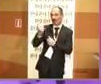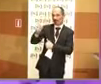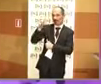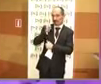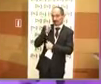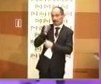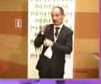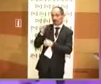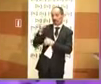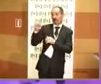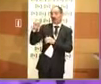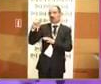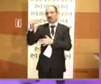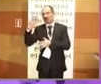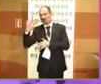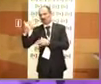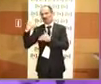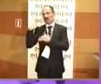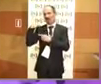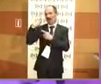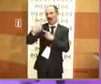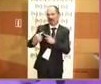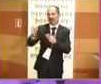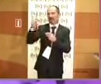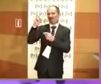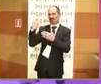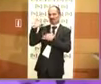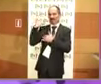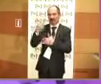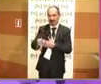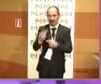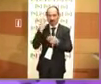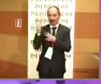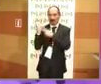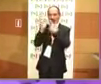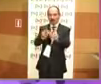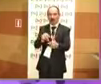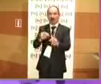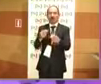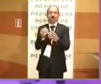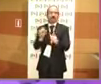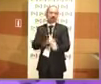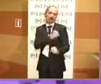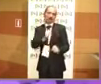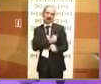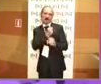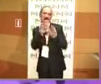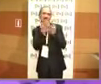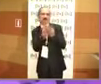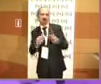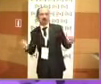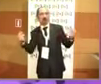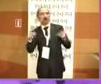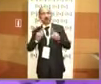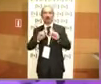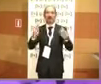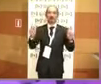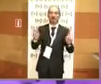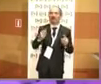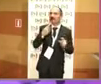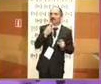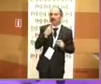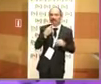10, 15 anni, 20 anni, ha portato a quello che abbiamo visto, insopportabili sofferenze. E chi se non